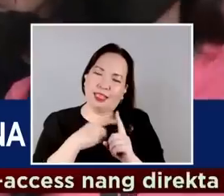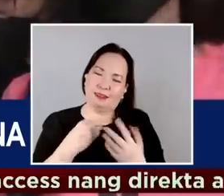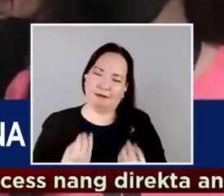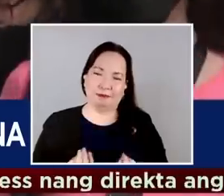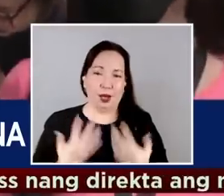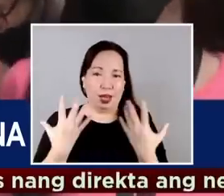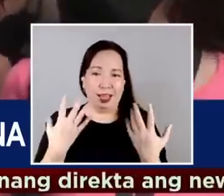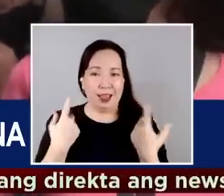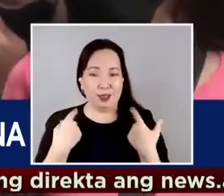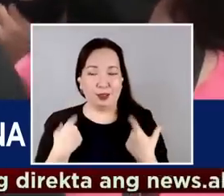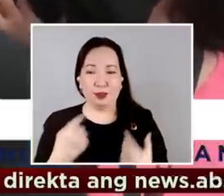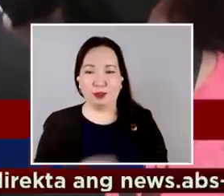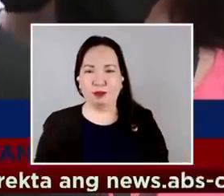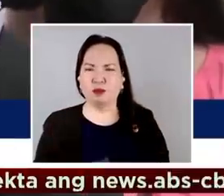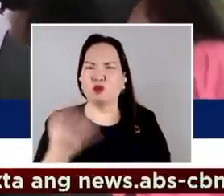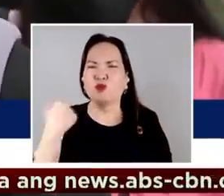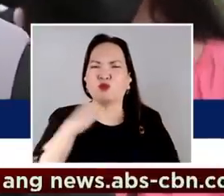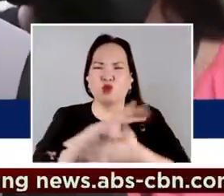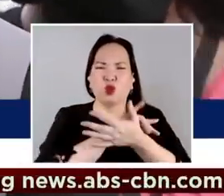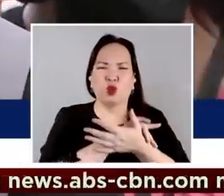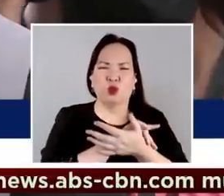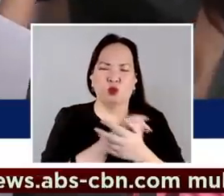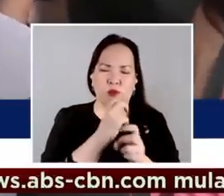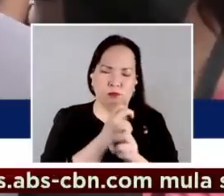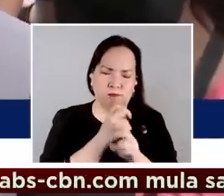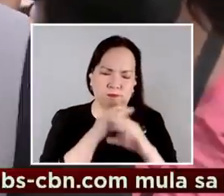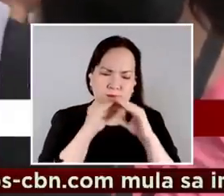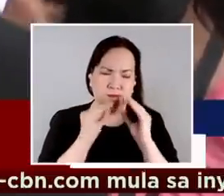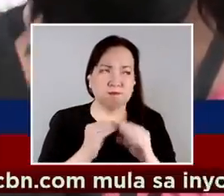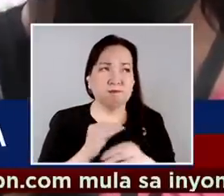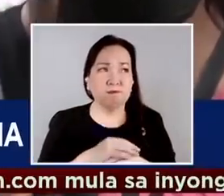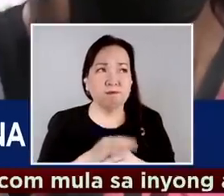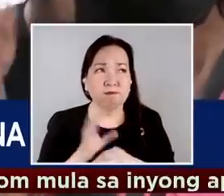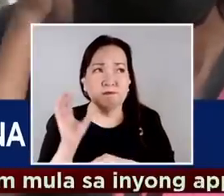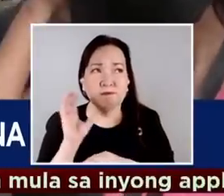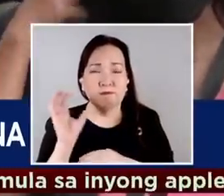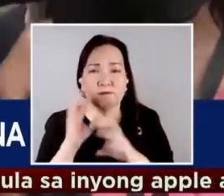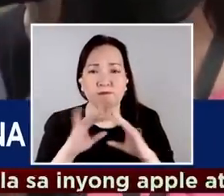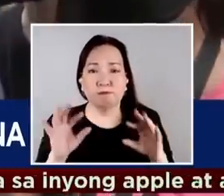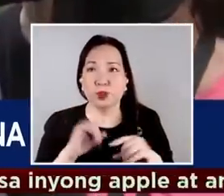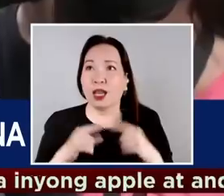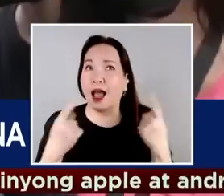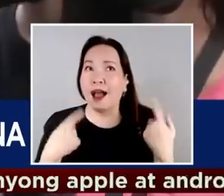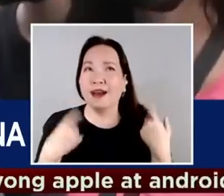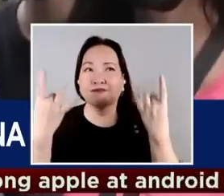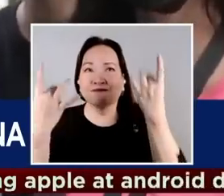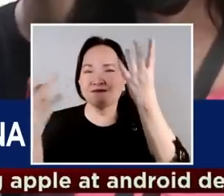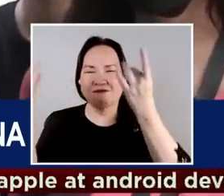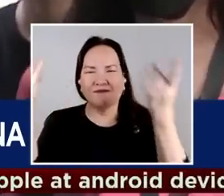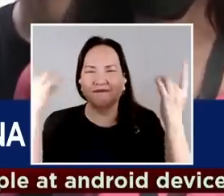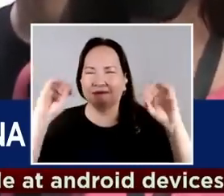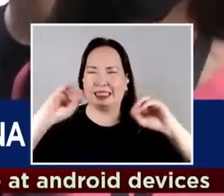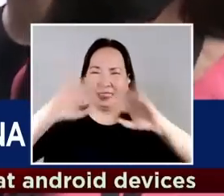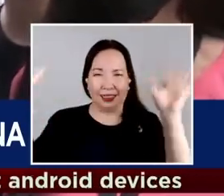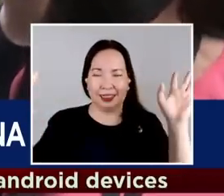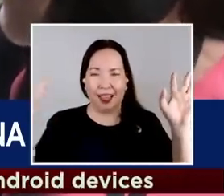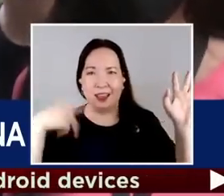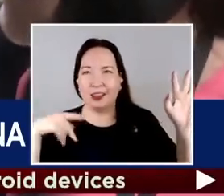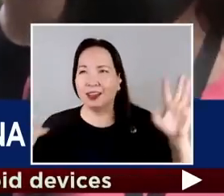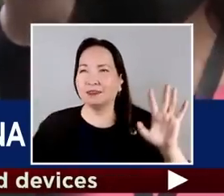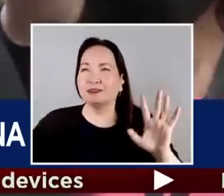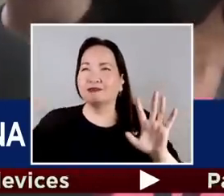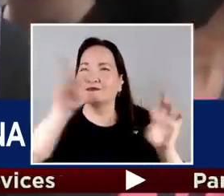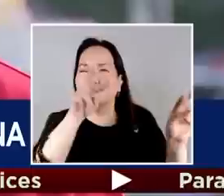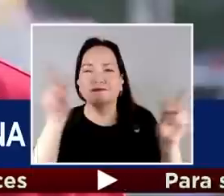piling. Dati kasi pandemic, wala masyadong anlungkot ng Pasko dati. Ngayon masyadong makikita natin ang liwanag ng paligid.